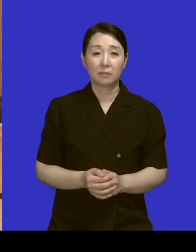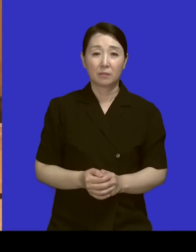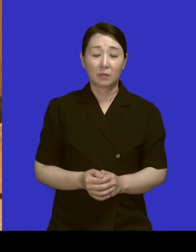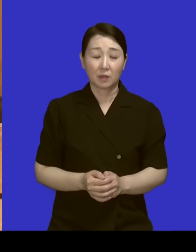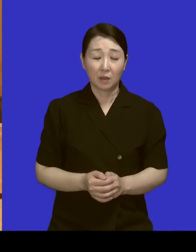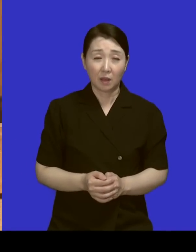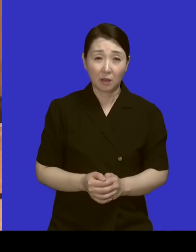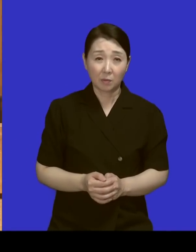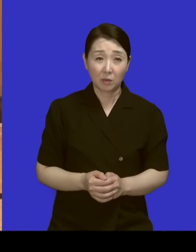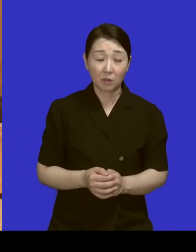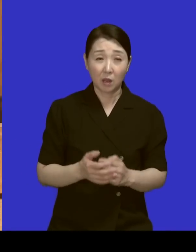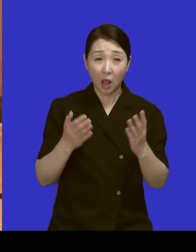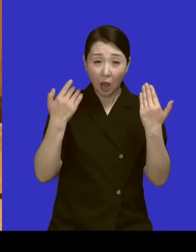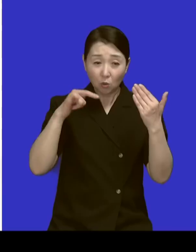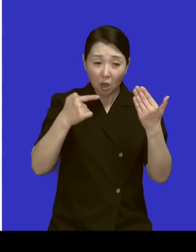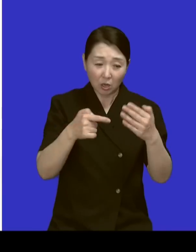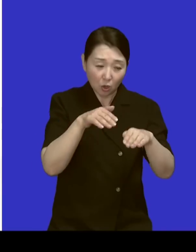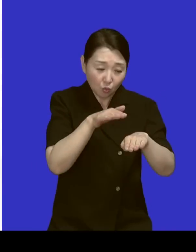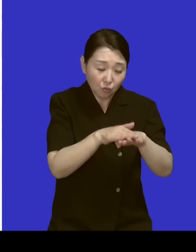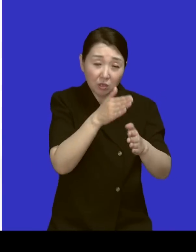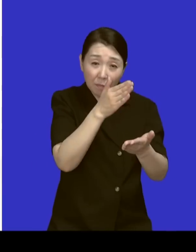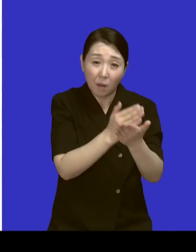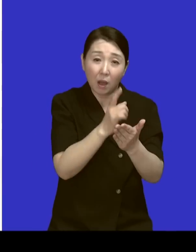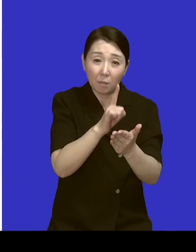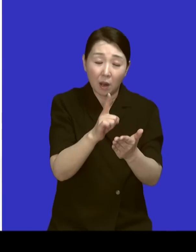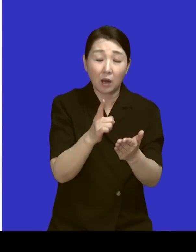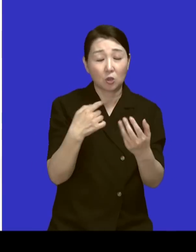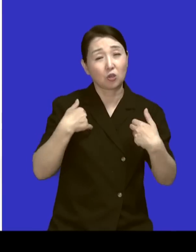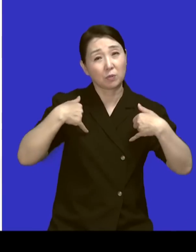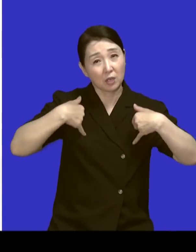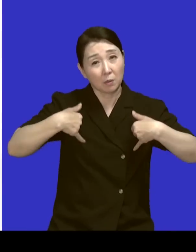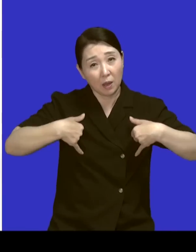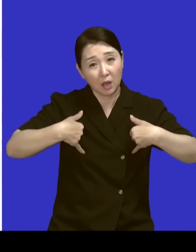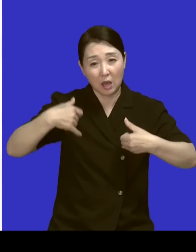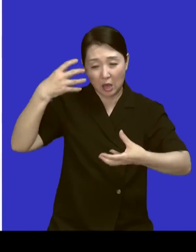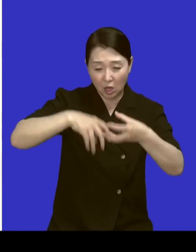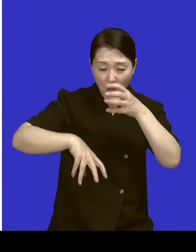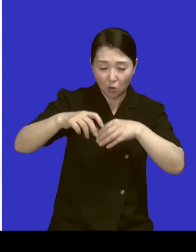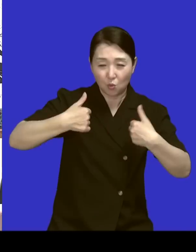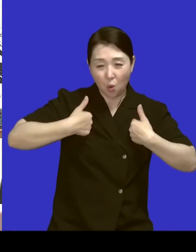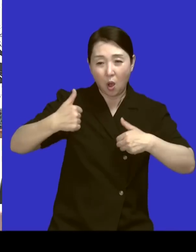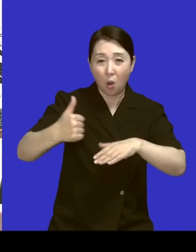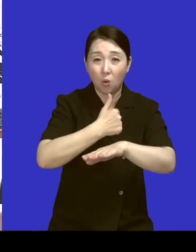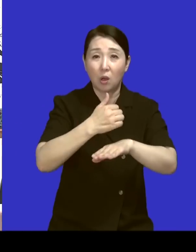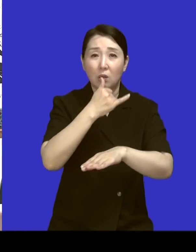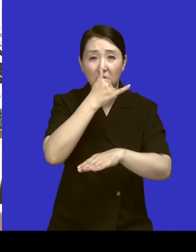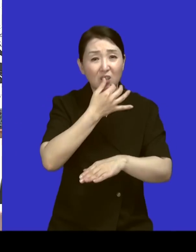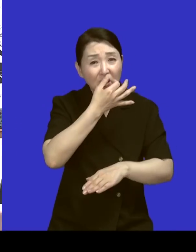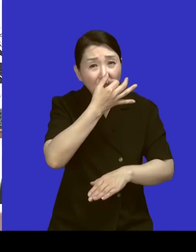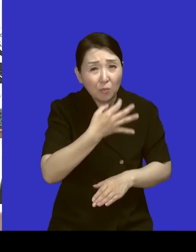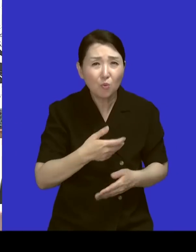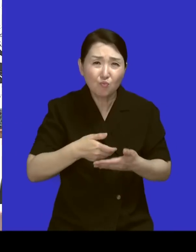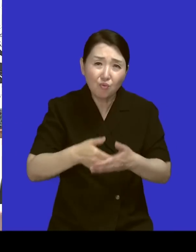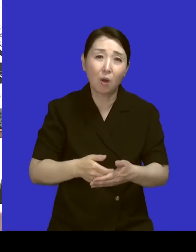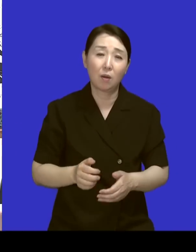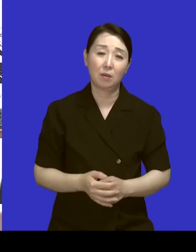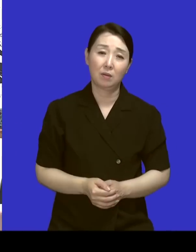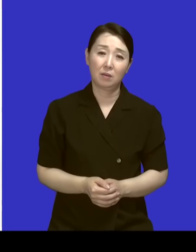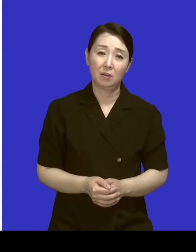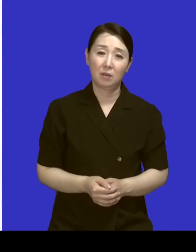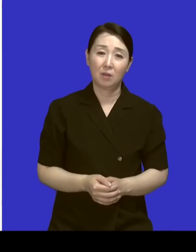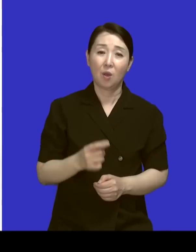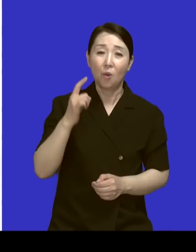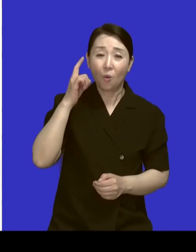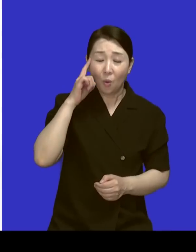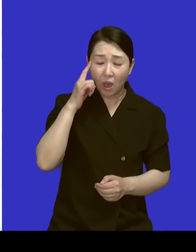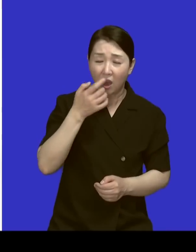그거를 놓고 다니지 말라고 하니까 어쩔 수 없이 책가방에다 메고 이렇게 오고 가고를 했는데 아니 너무 힘들잖아요. 네. 힘들다기보다는